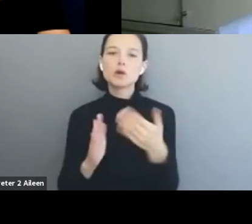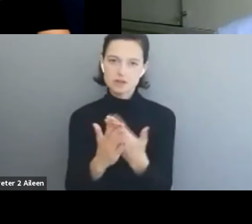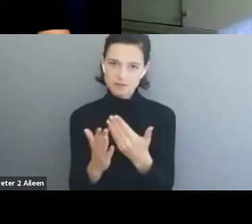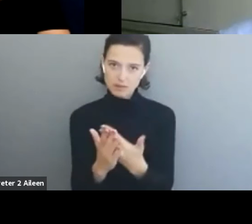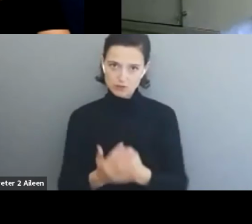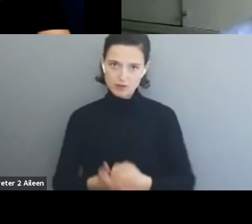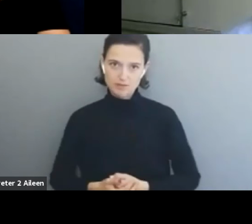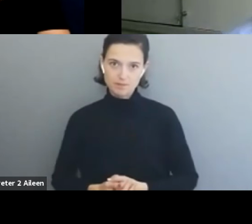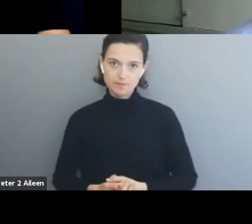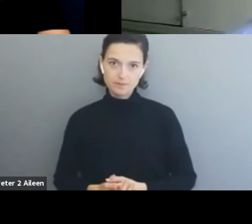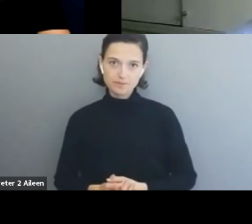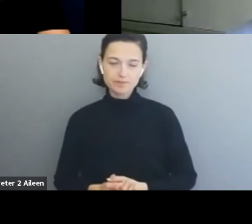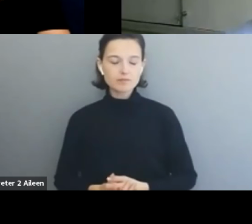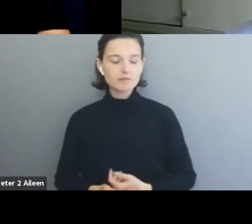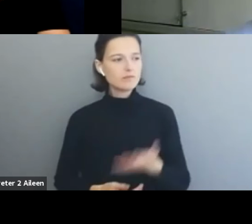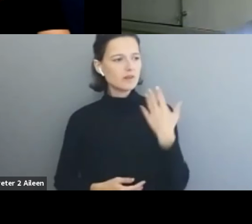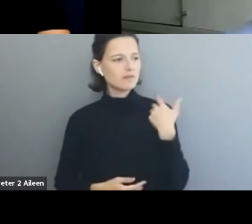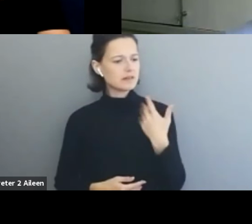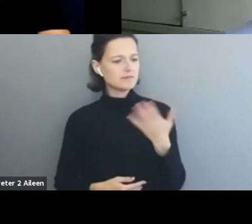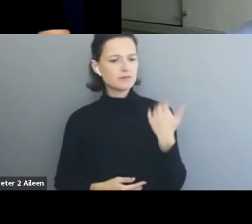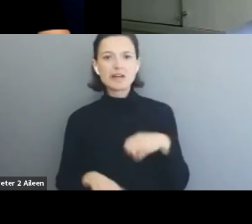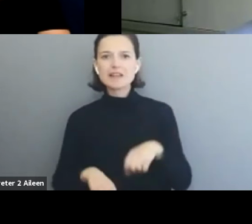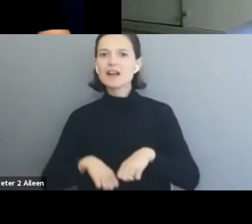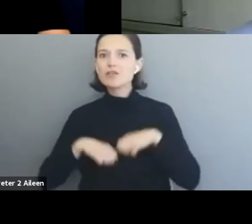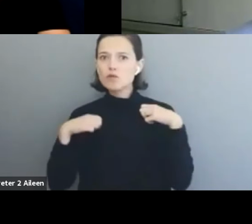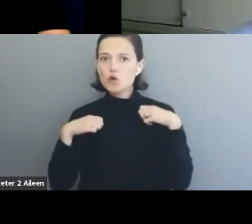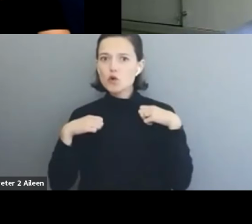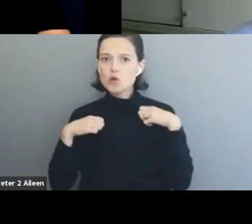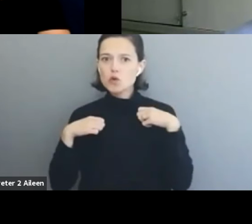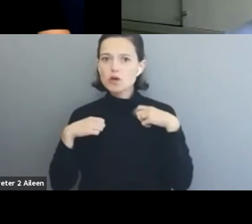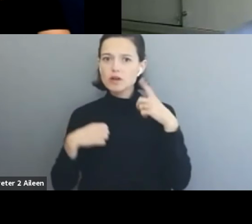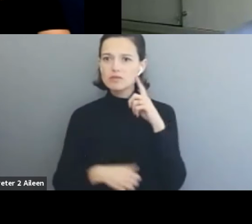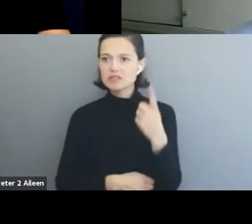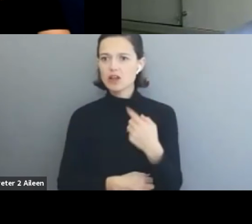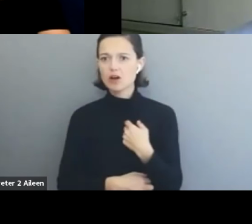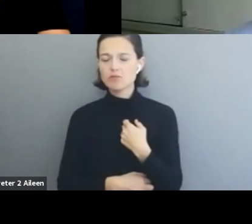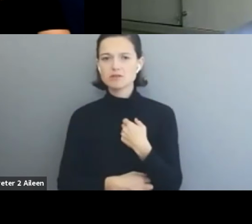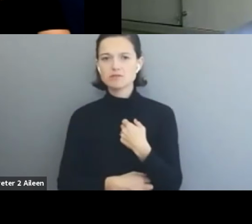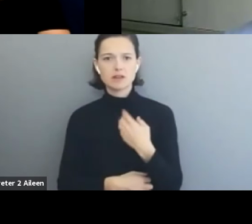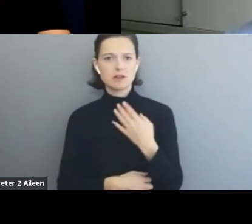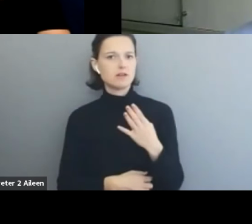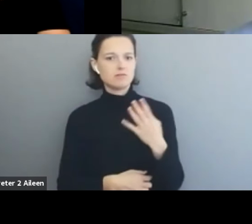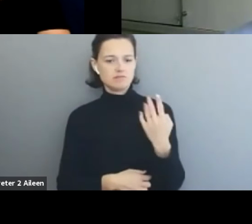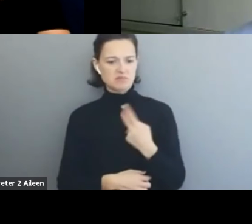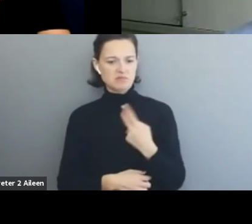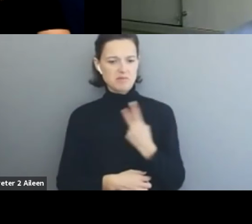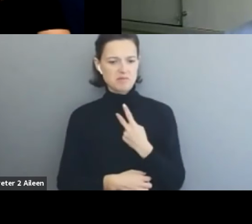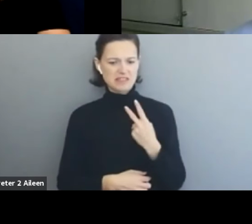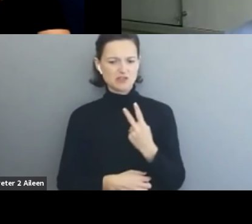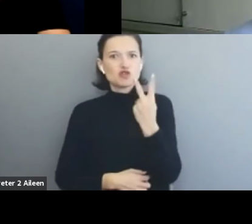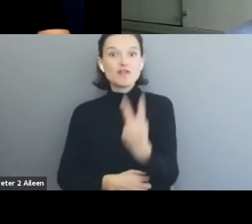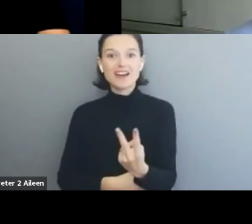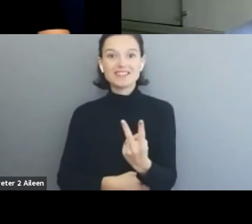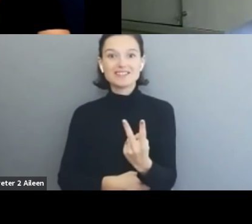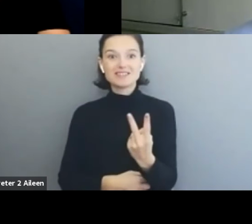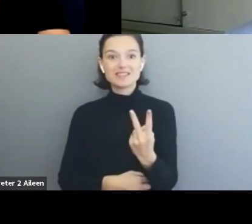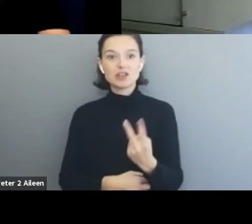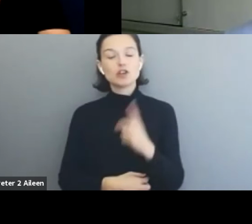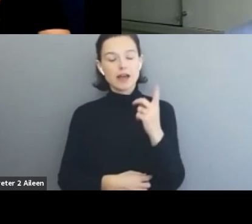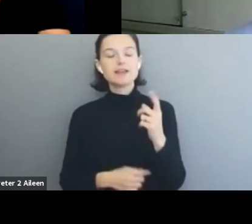ganz früh, da waren wir, glaube ich, gerade zu zweit bei uns in der BFIT, haben wir eine oberste Bundesbehörde da gehabt, ein